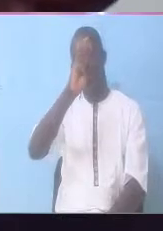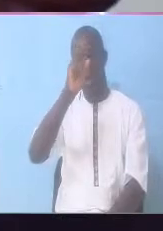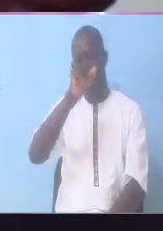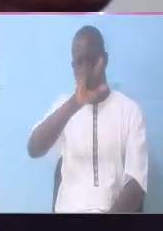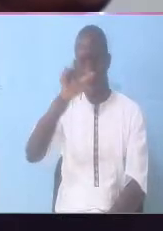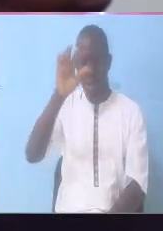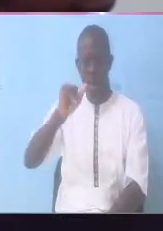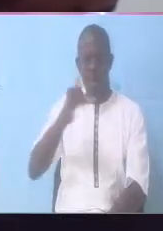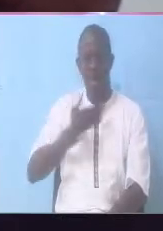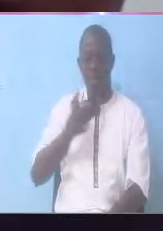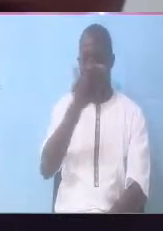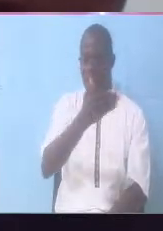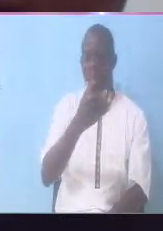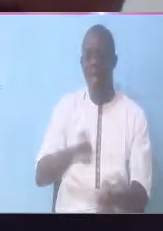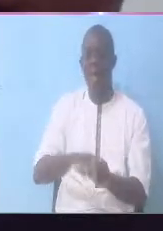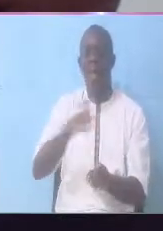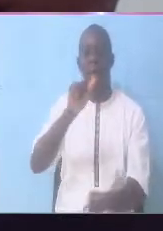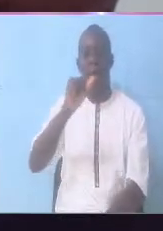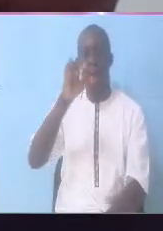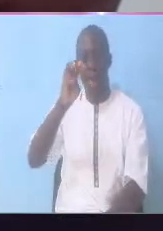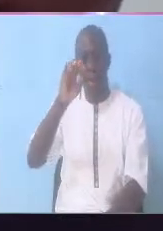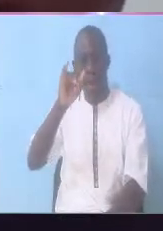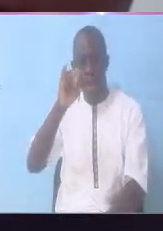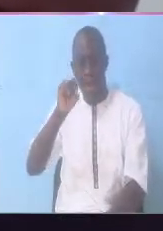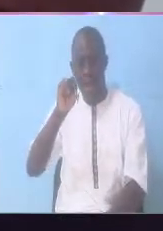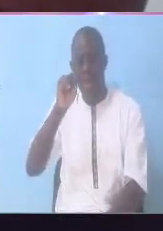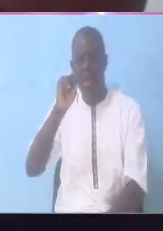Amina Fall Sonko. Amina Fall Sonko.